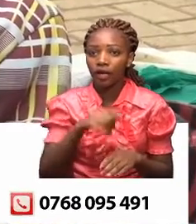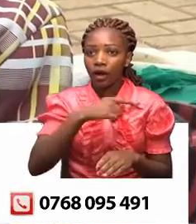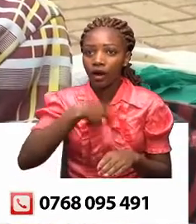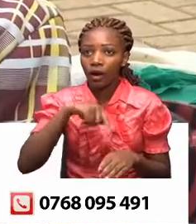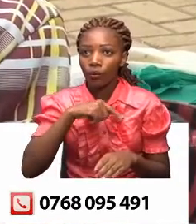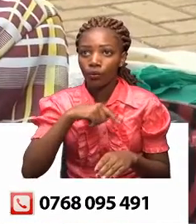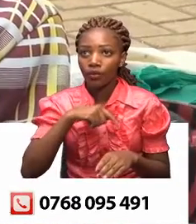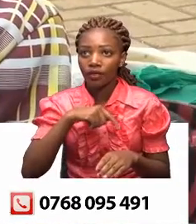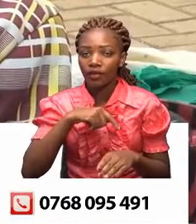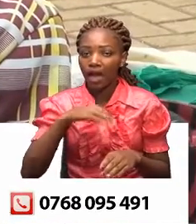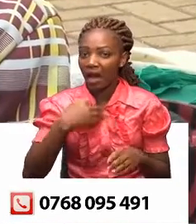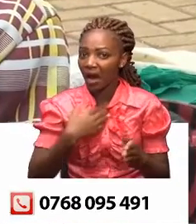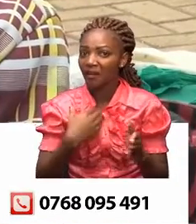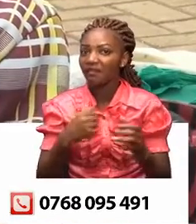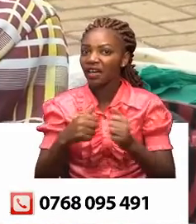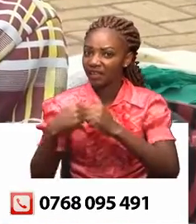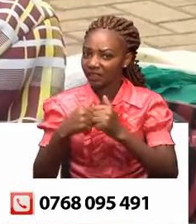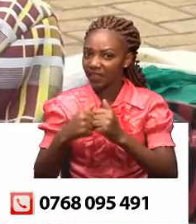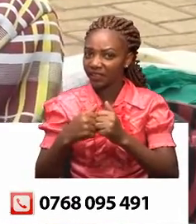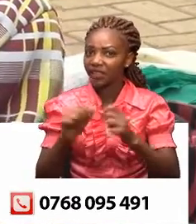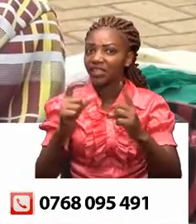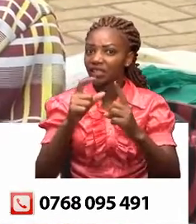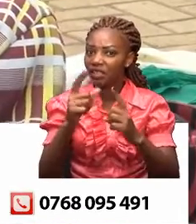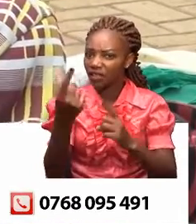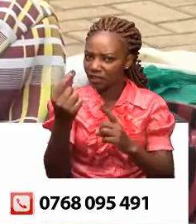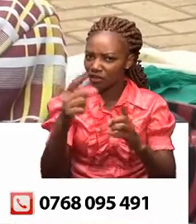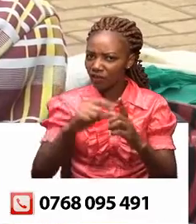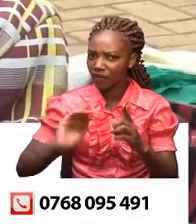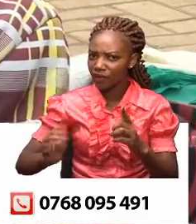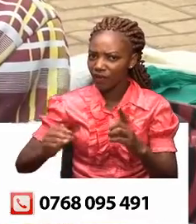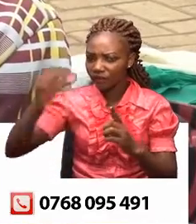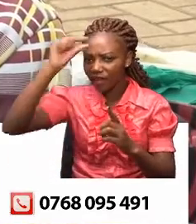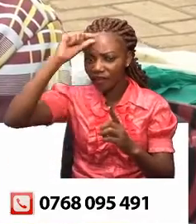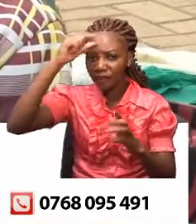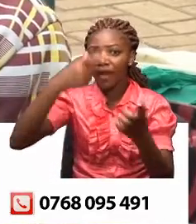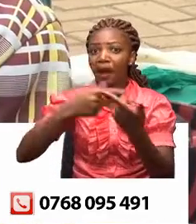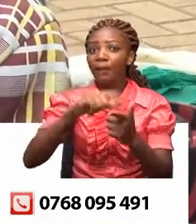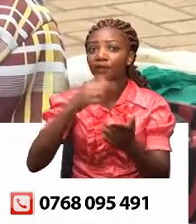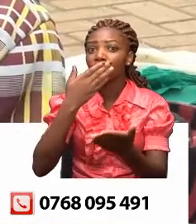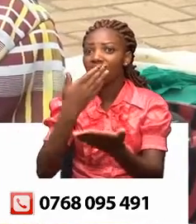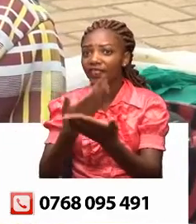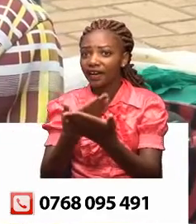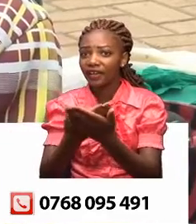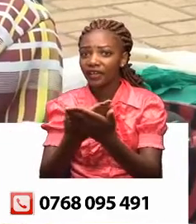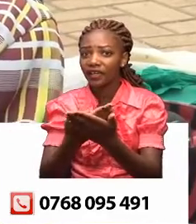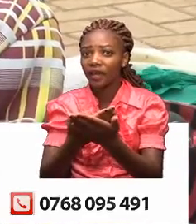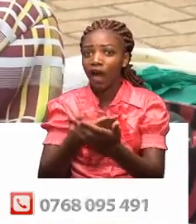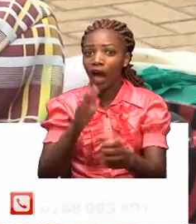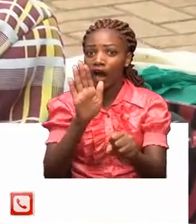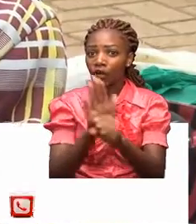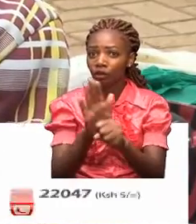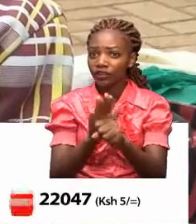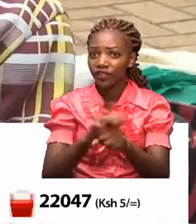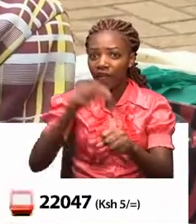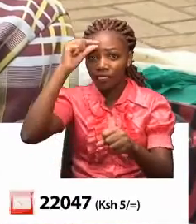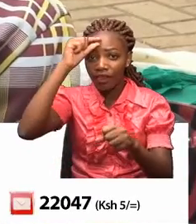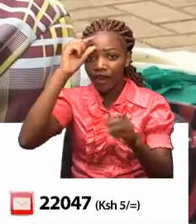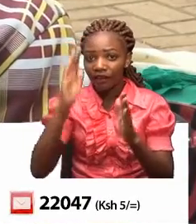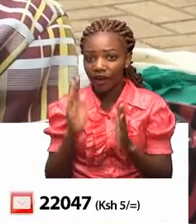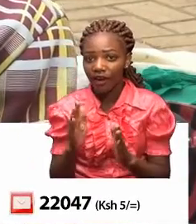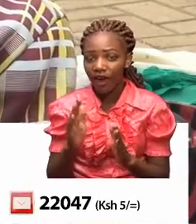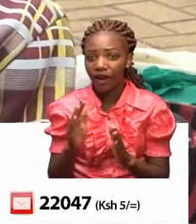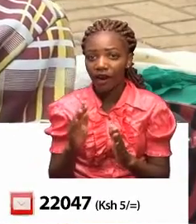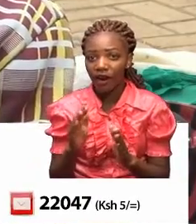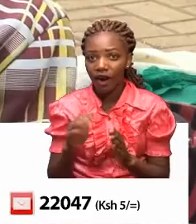kuangaishwa kidogo na serikali ya county, lakini tunashukuru sana His Excellency Governor kwa